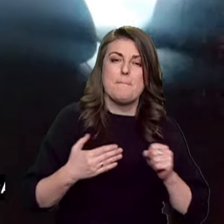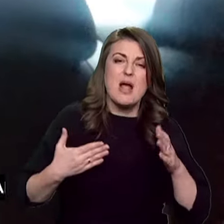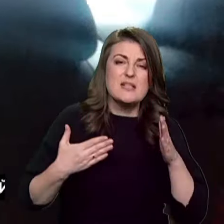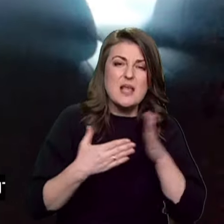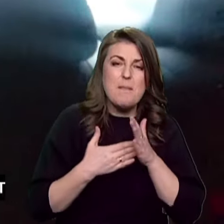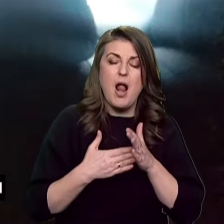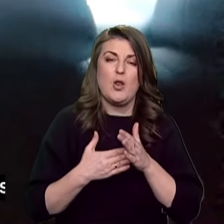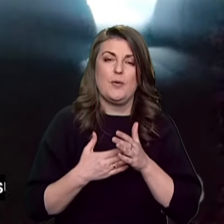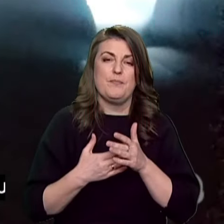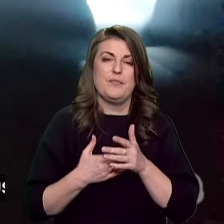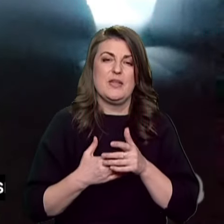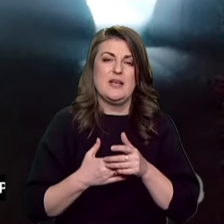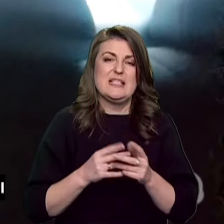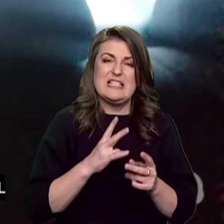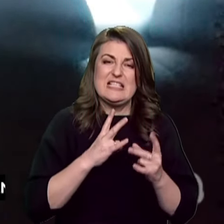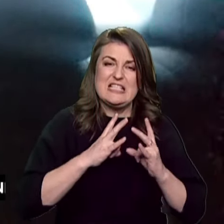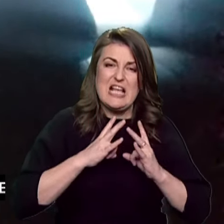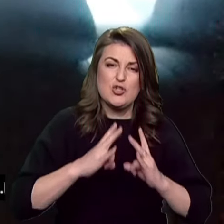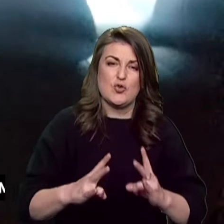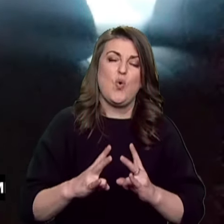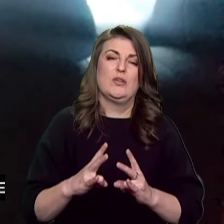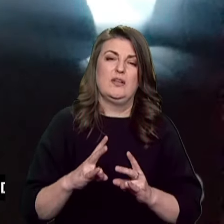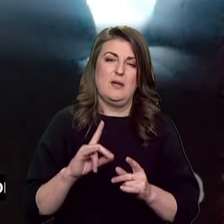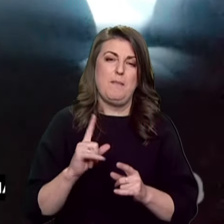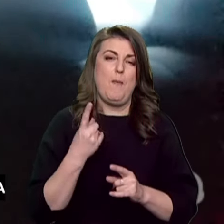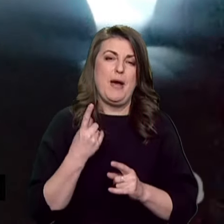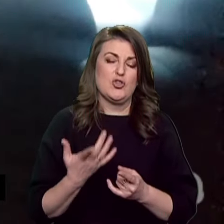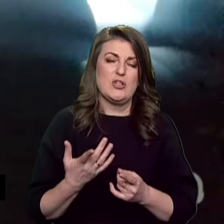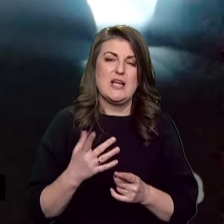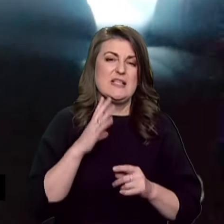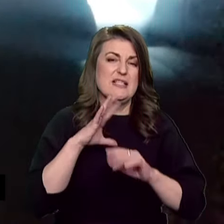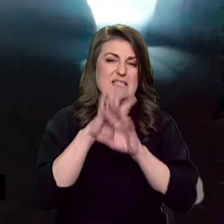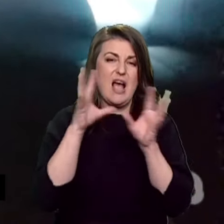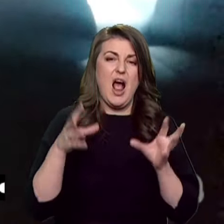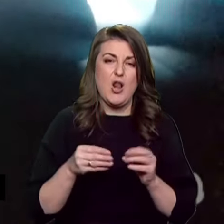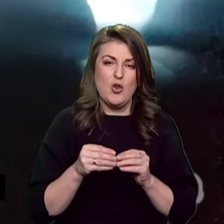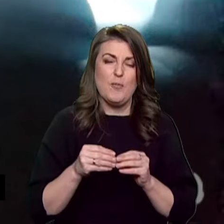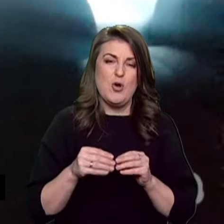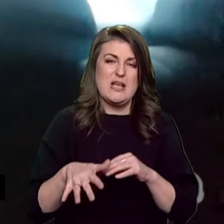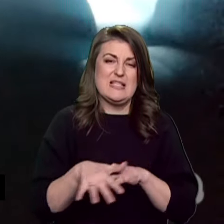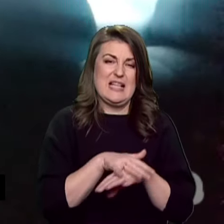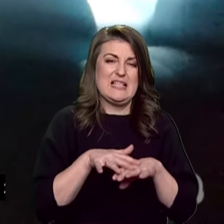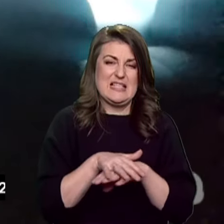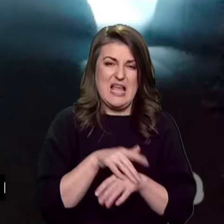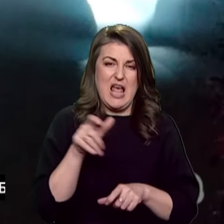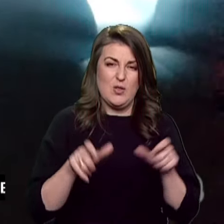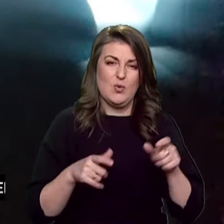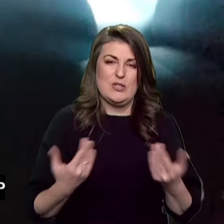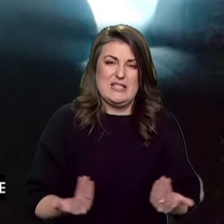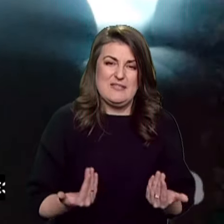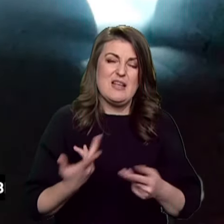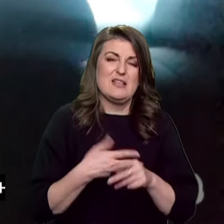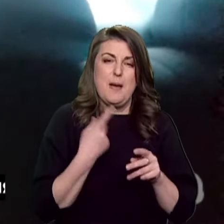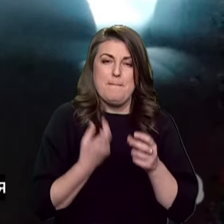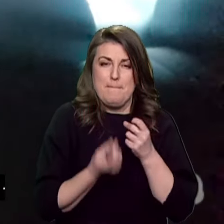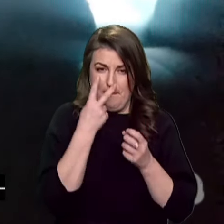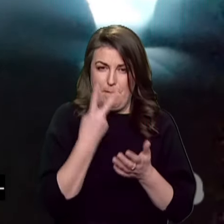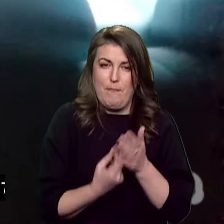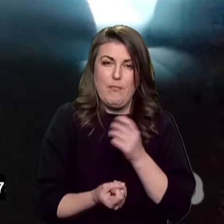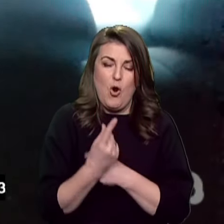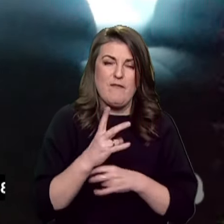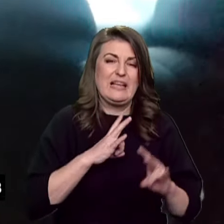максимально зашкодити, по-перше, загальному цивільному населенню, це прояви терору,